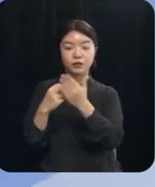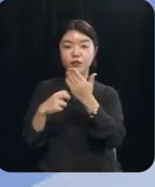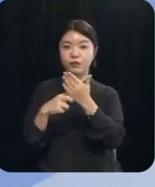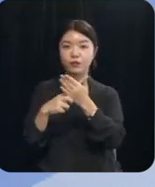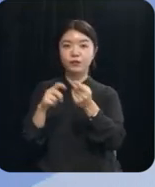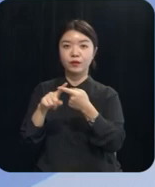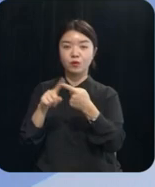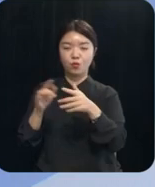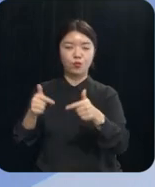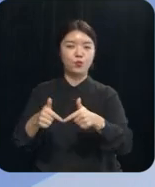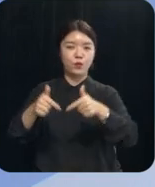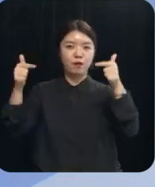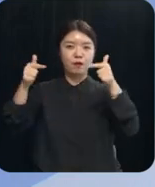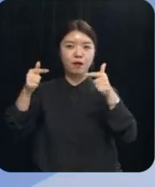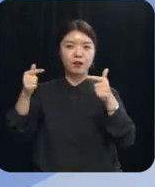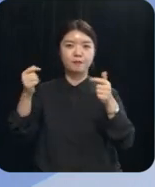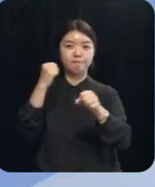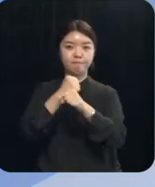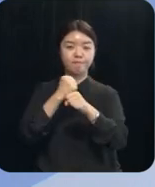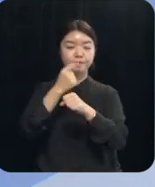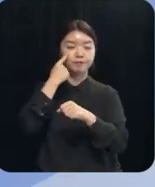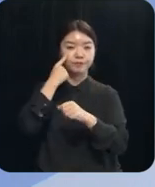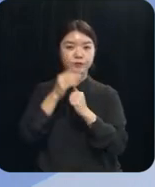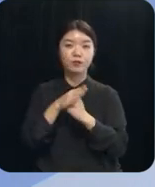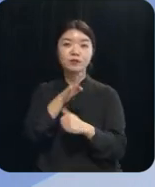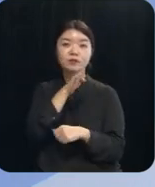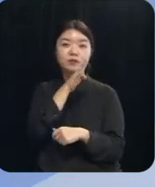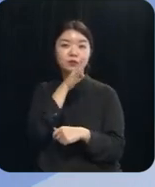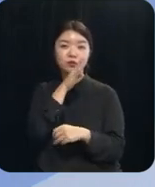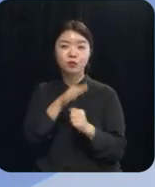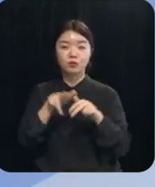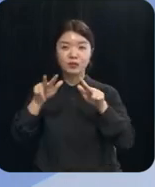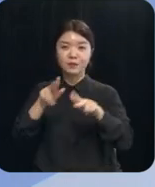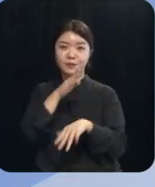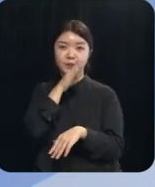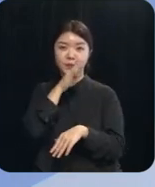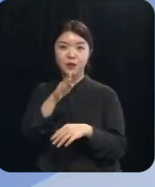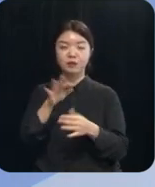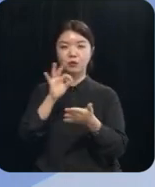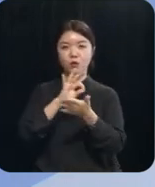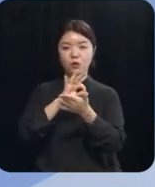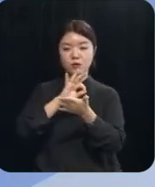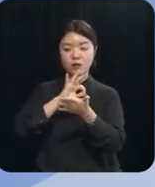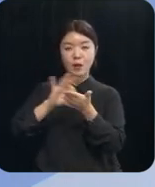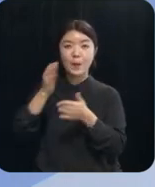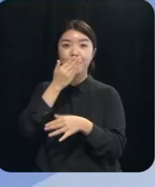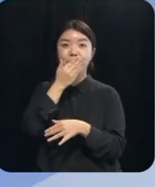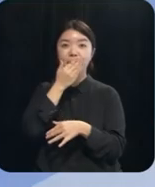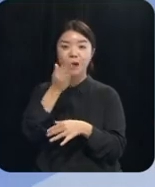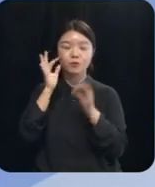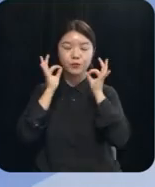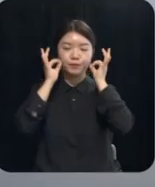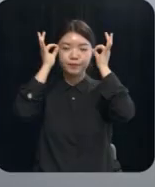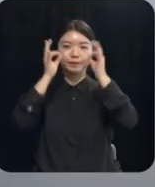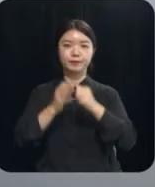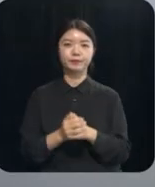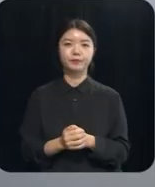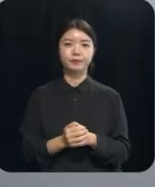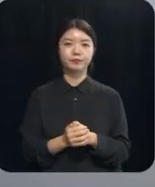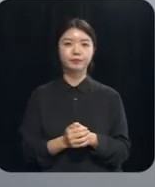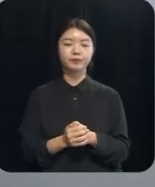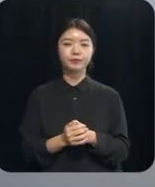탐나는 전을 확대 보급하겠습니다. 그래서 실질적으로 지금 당장 소비가 이루어지도록 노력하겠습니다.